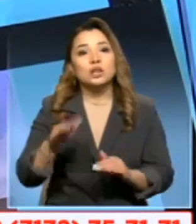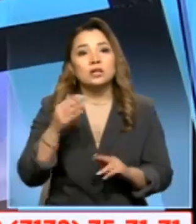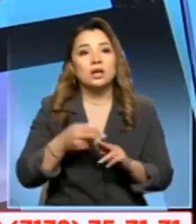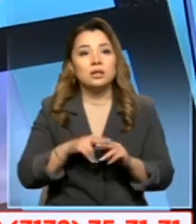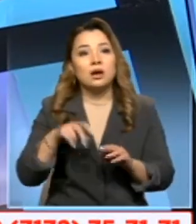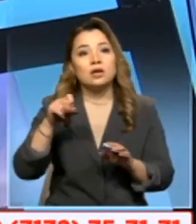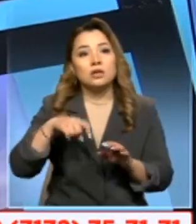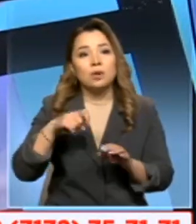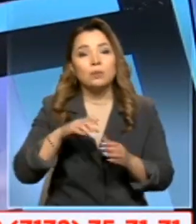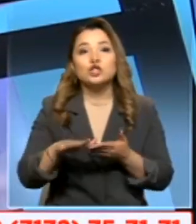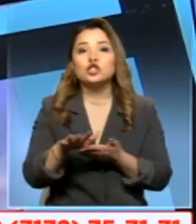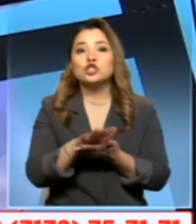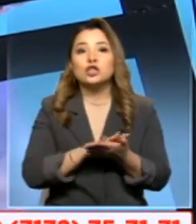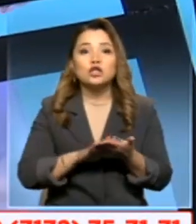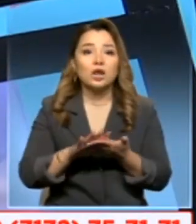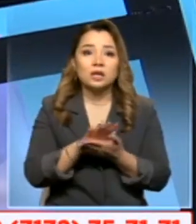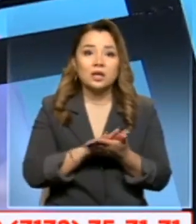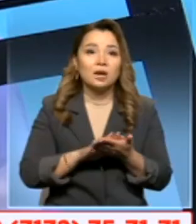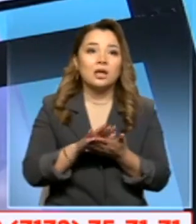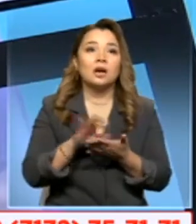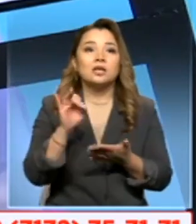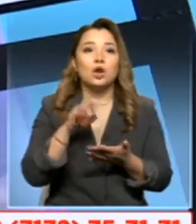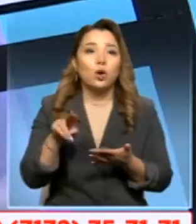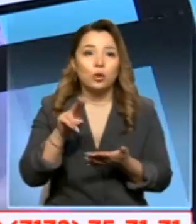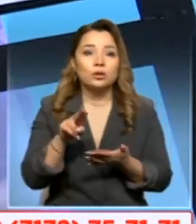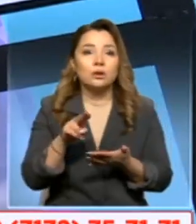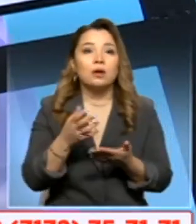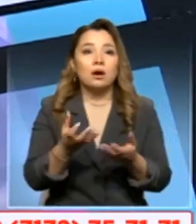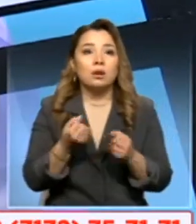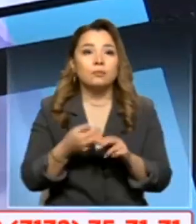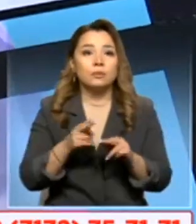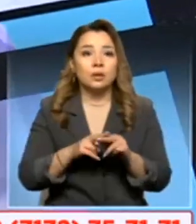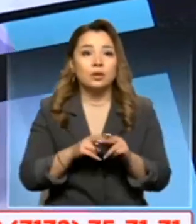ретінде. Ешқашан мына йодты алып, иә,